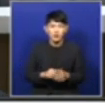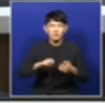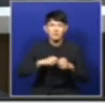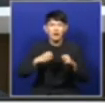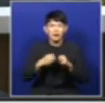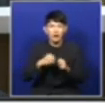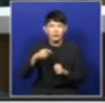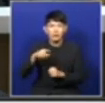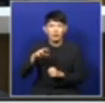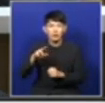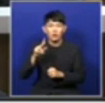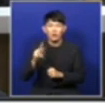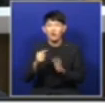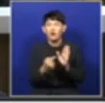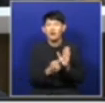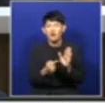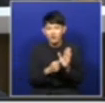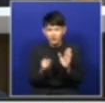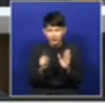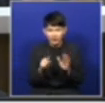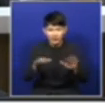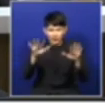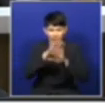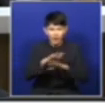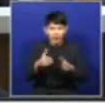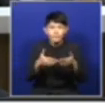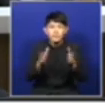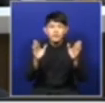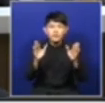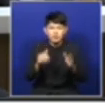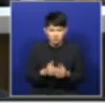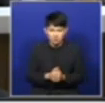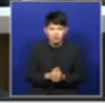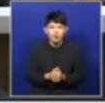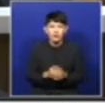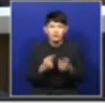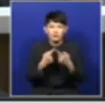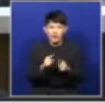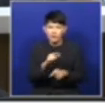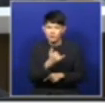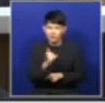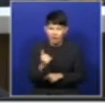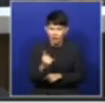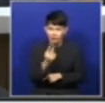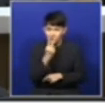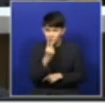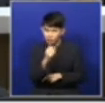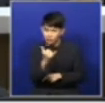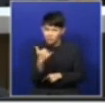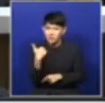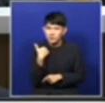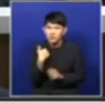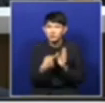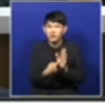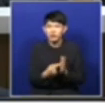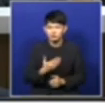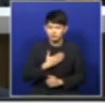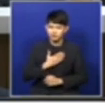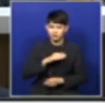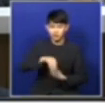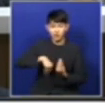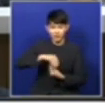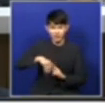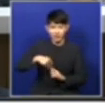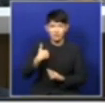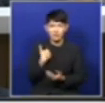ชกำหนดฉบับนี้เนี่ยเป็นการเปิดช่องซึ่งอาจจะเกิดขึ้นสมมุติว่าท่านประธานนั้นเป็นนักธุรกิจมี